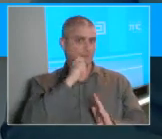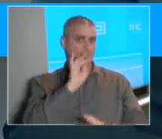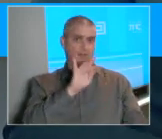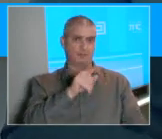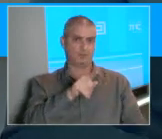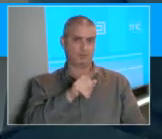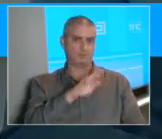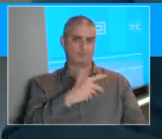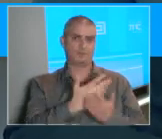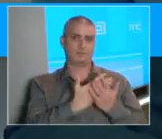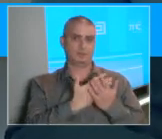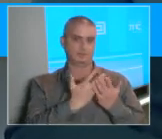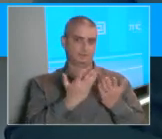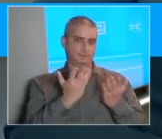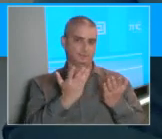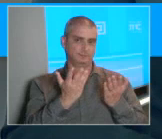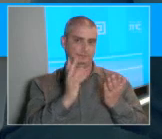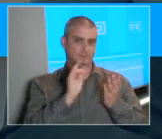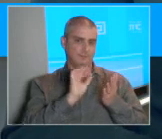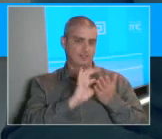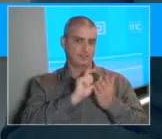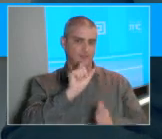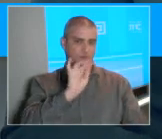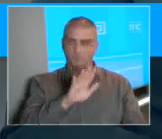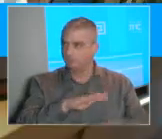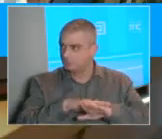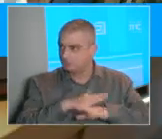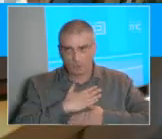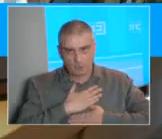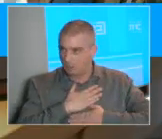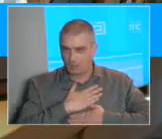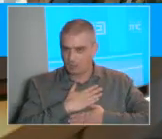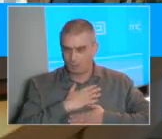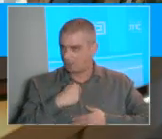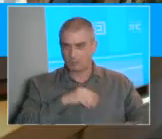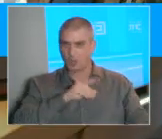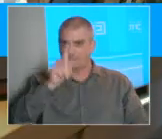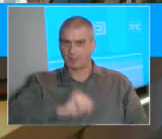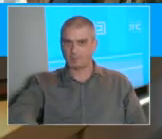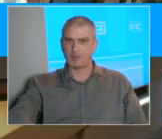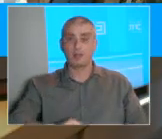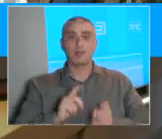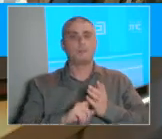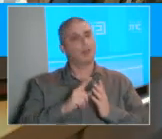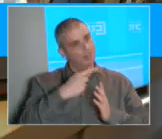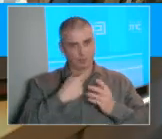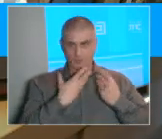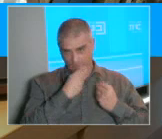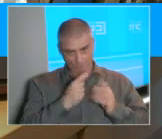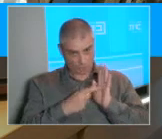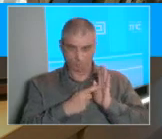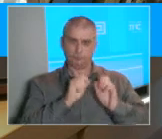נגדו, והמלצה להגיש נגדו כתב אישום. תסלחי לי מאוד, לא, אני דווקא את זה לא מקבל, משום שנאה דורש נאה